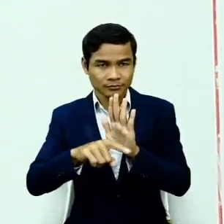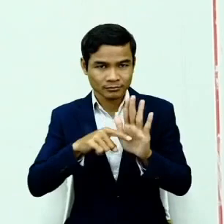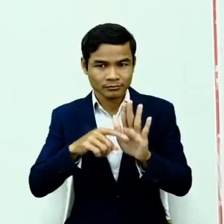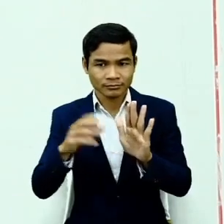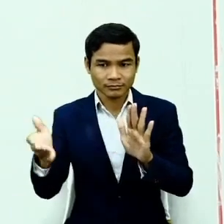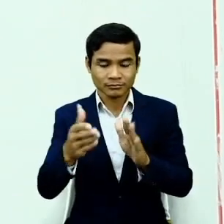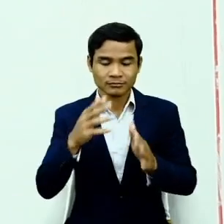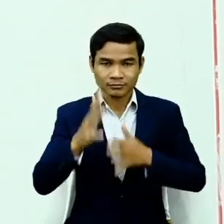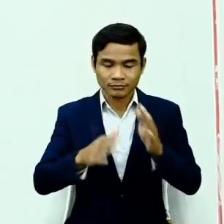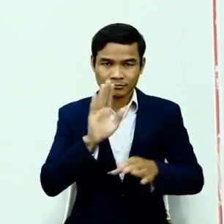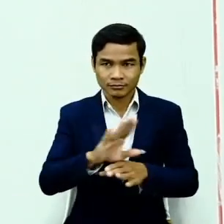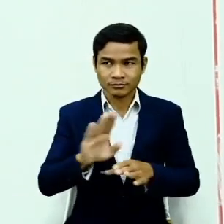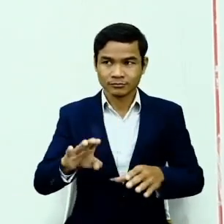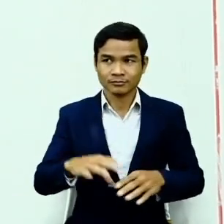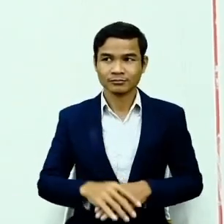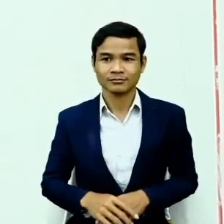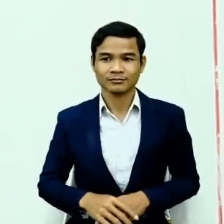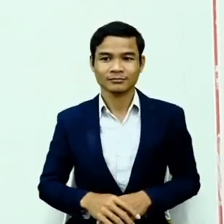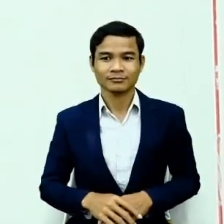Chà, con ăn được luôn